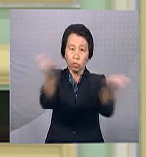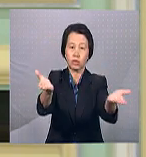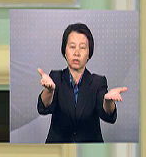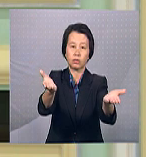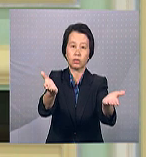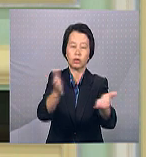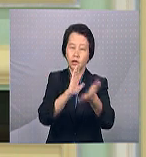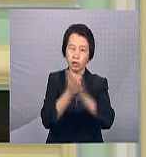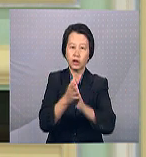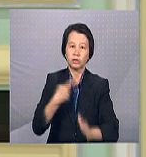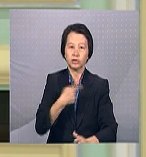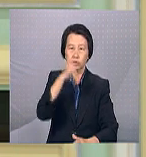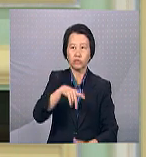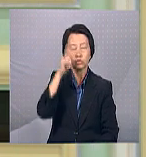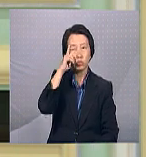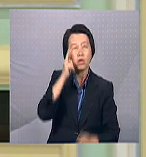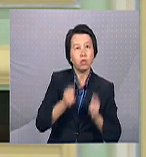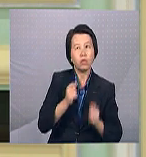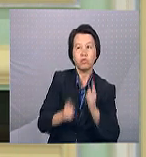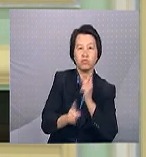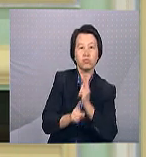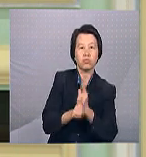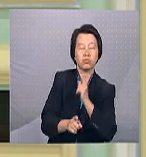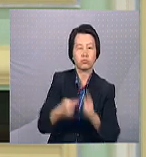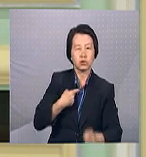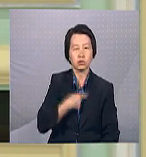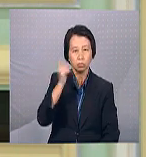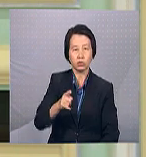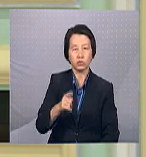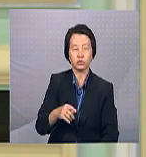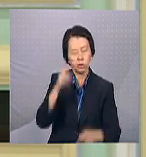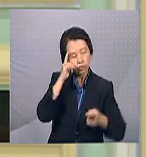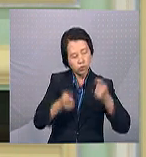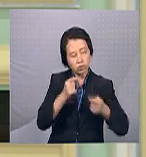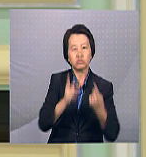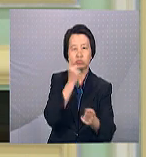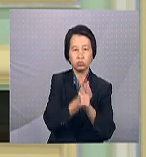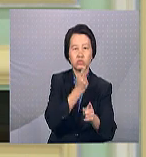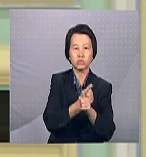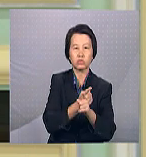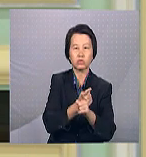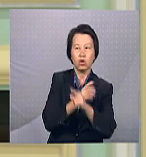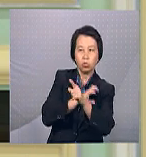Jadi kita perlu pertimbangkan, perlu kita juga memberikan pertimbangan yang sewajarnya.